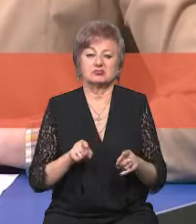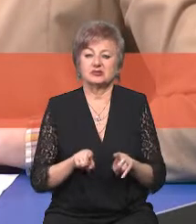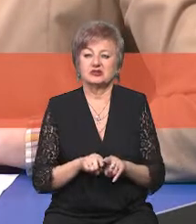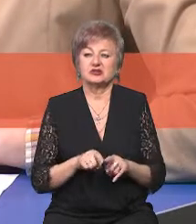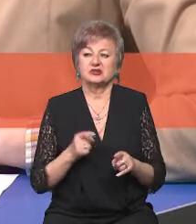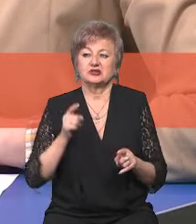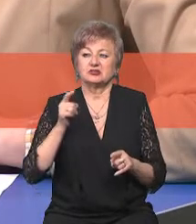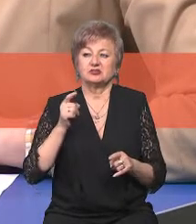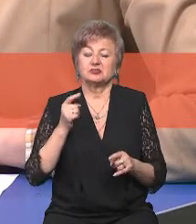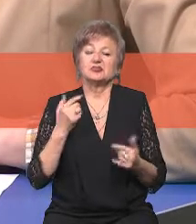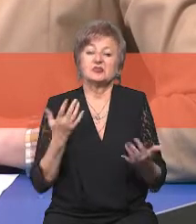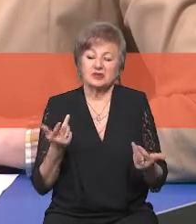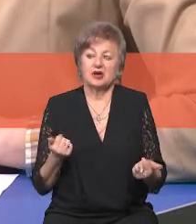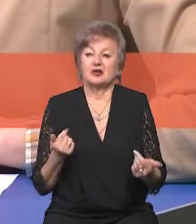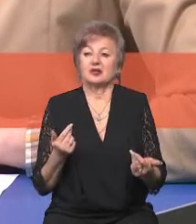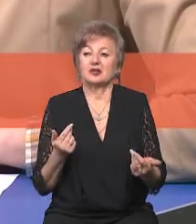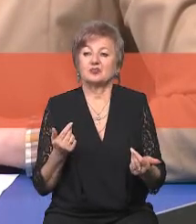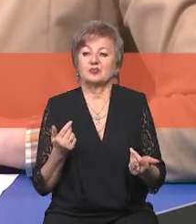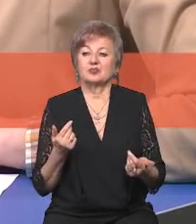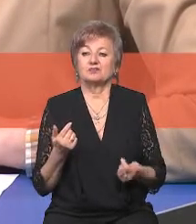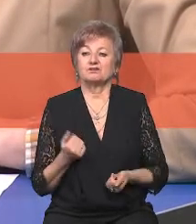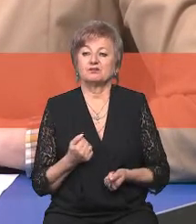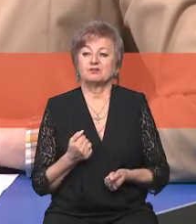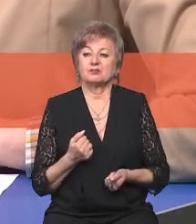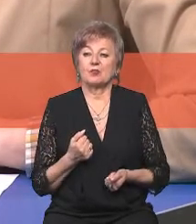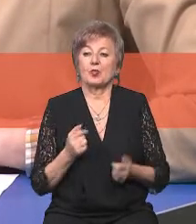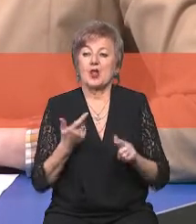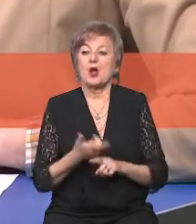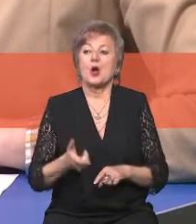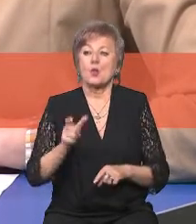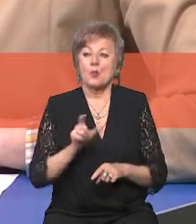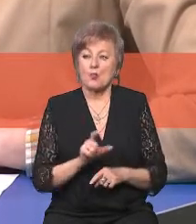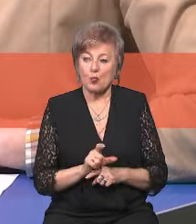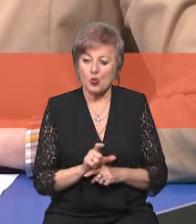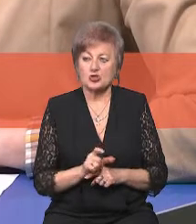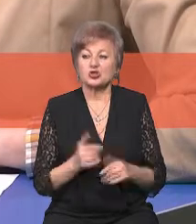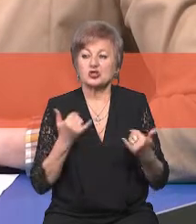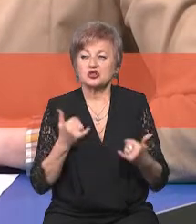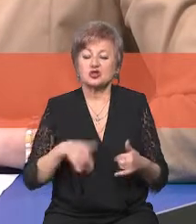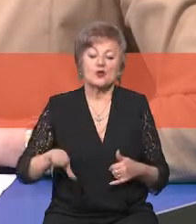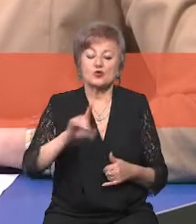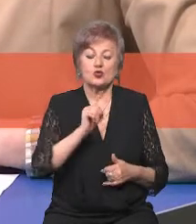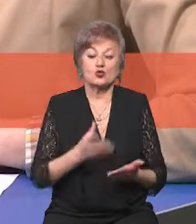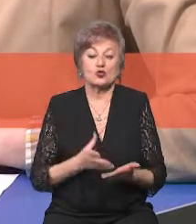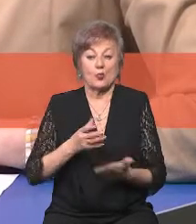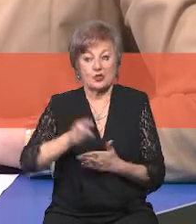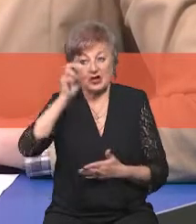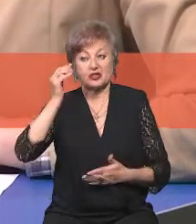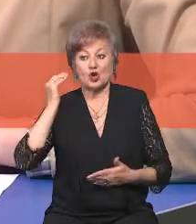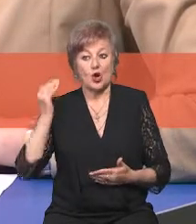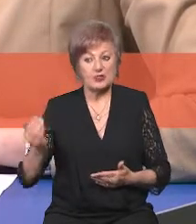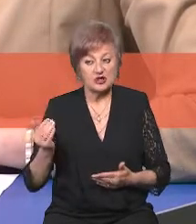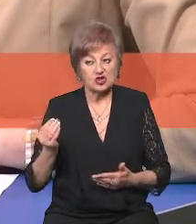це наразі треба, скажімо, в більшості своєї наразі те, що оплачує держава, ліпше